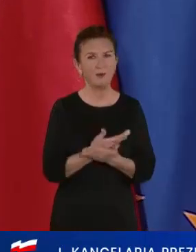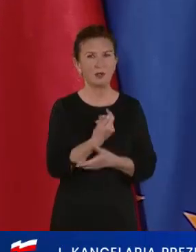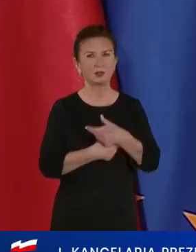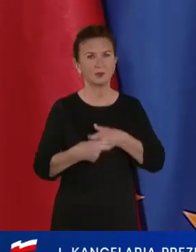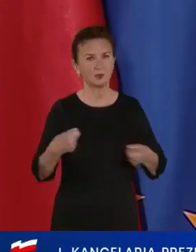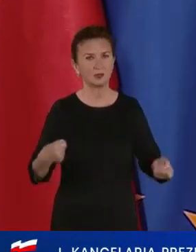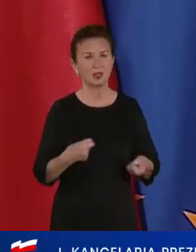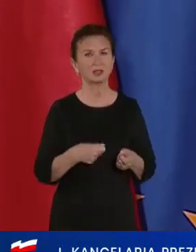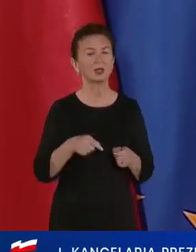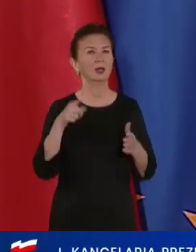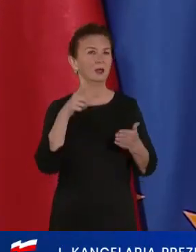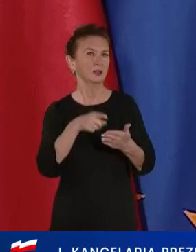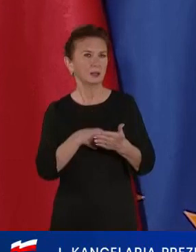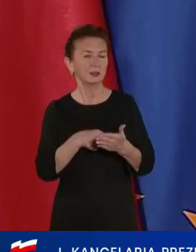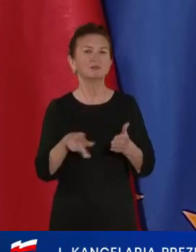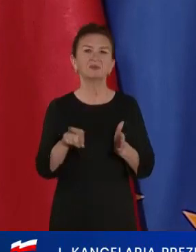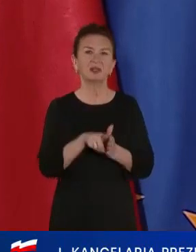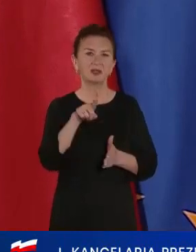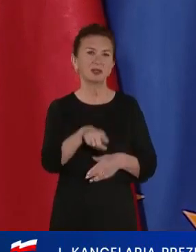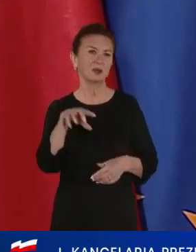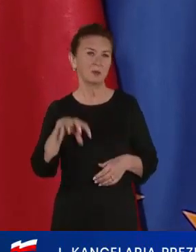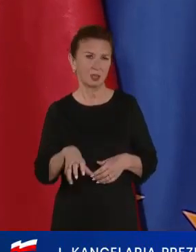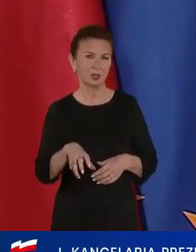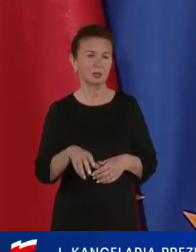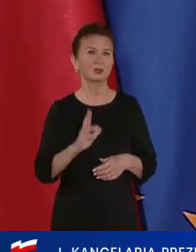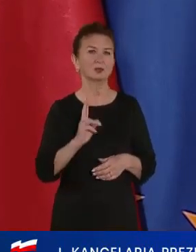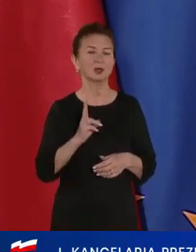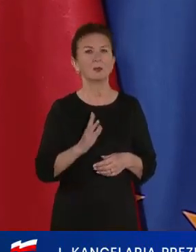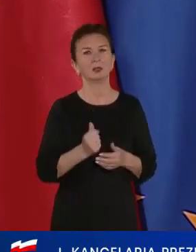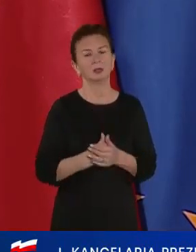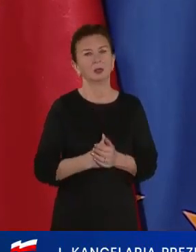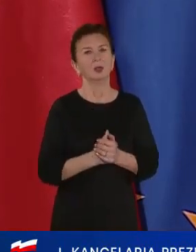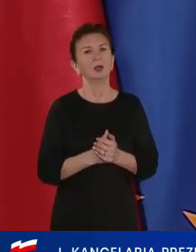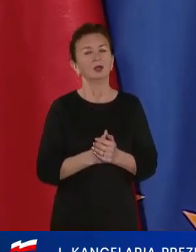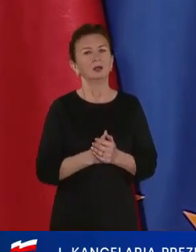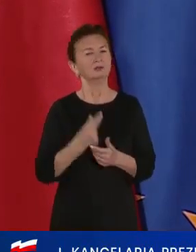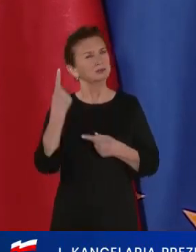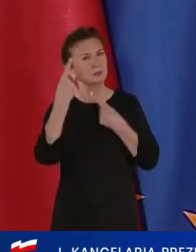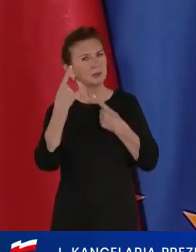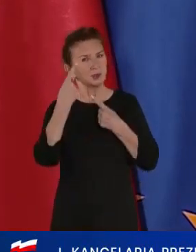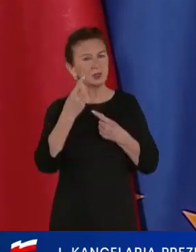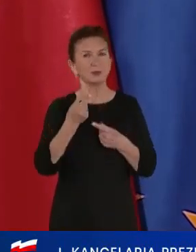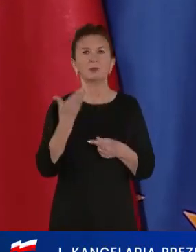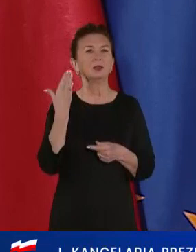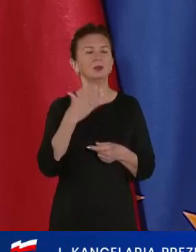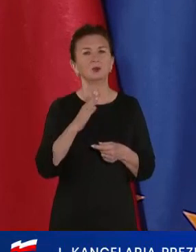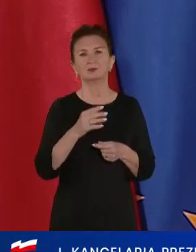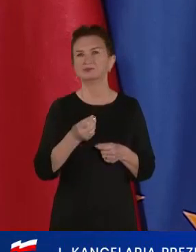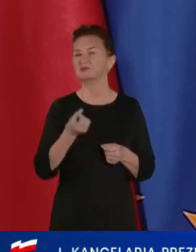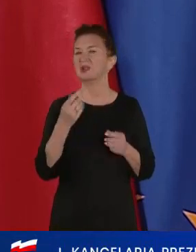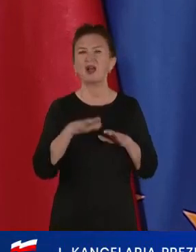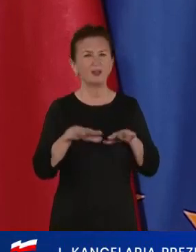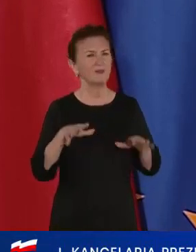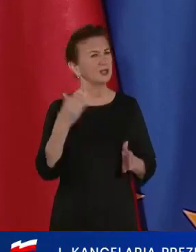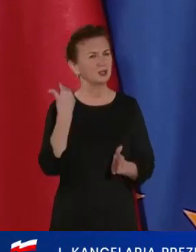zwłaszcza do tych branż, które wedle wszystkich prognoz najdotkliwiej zostaną